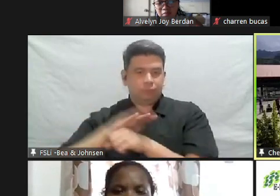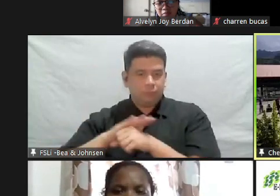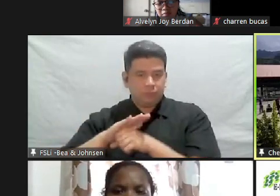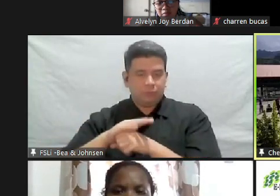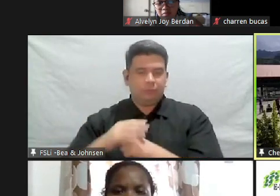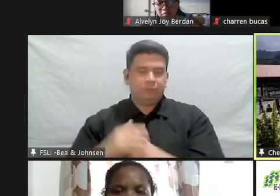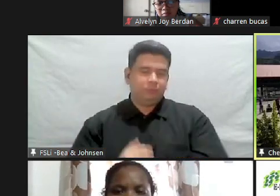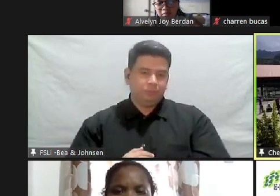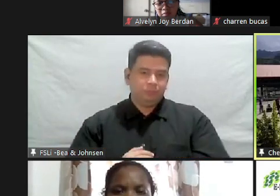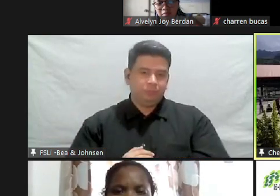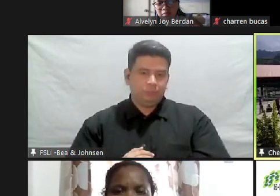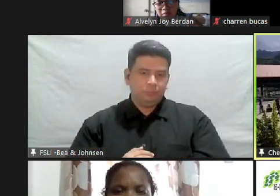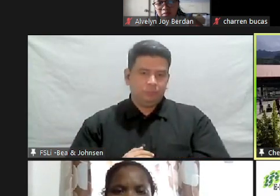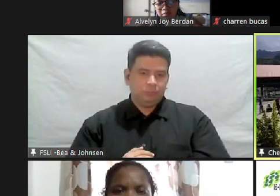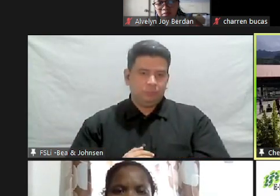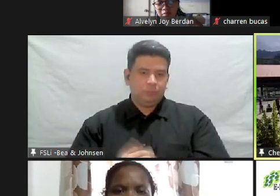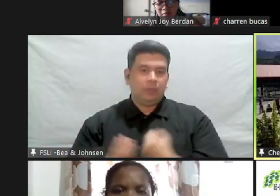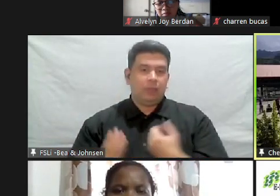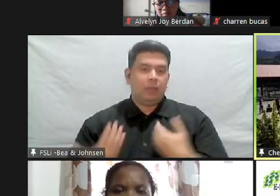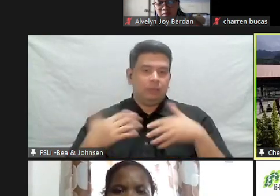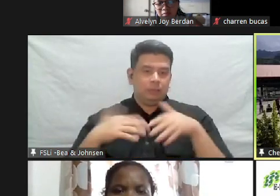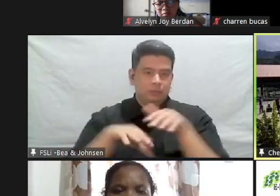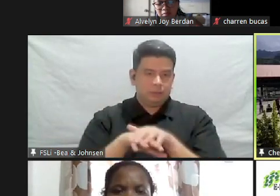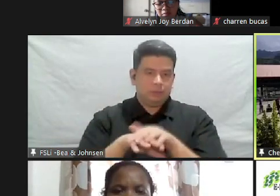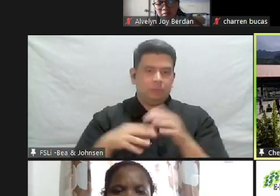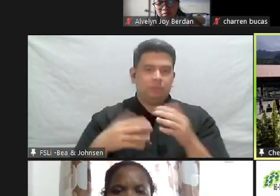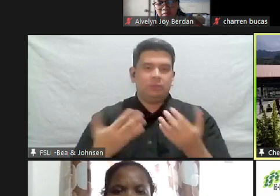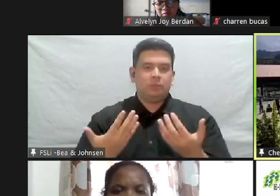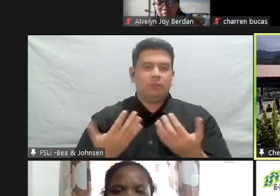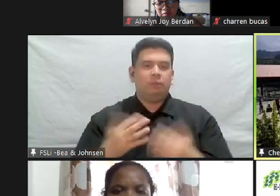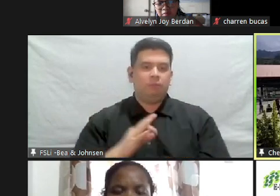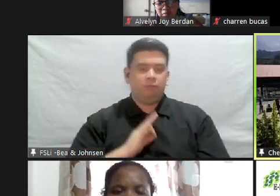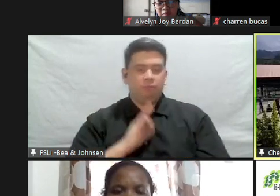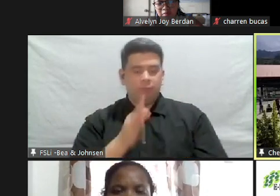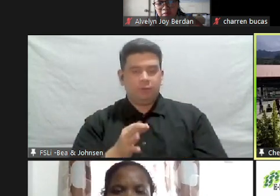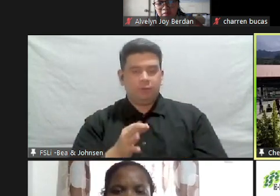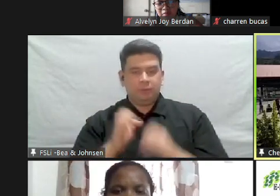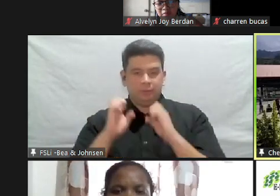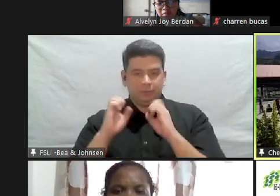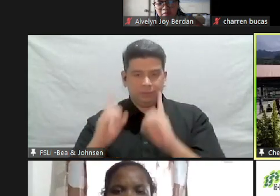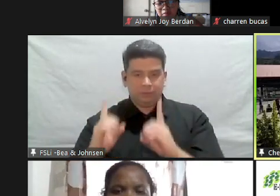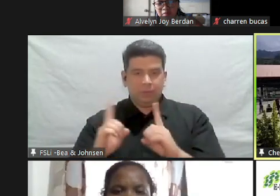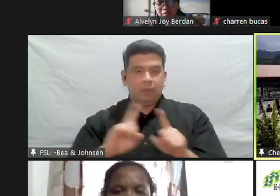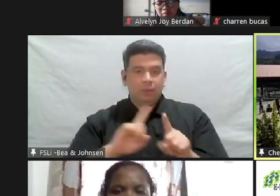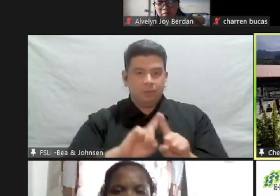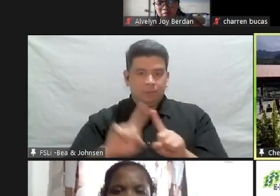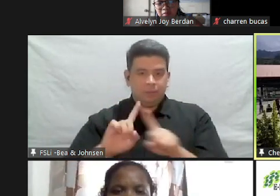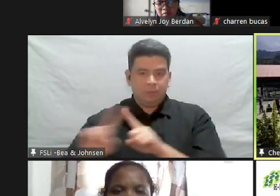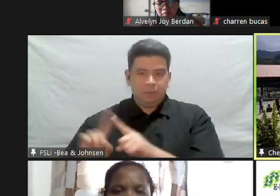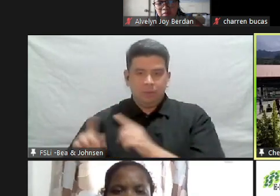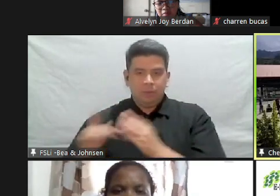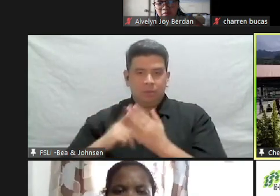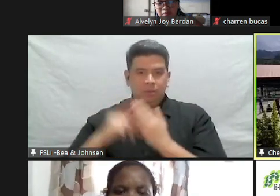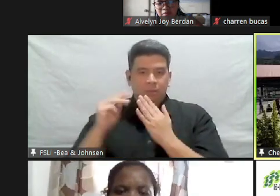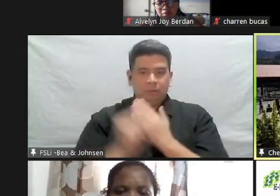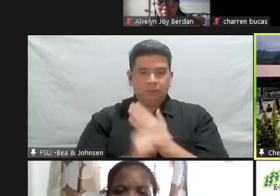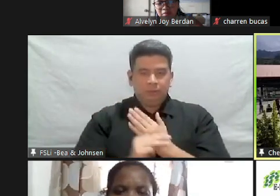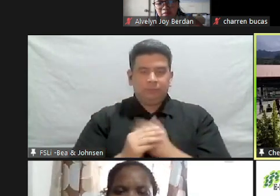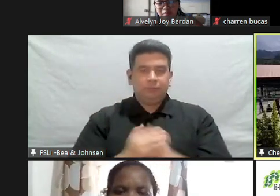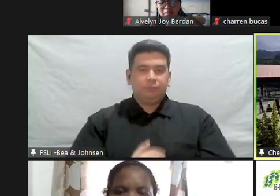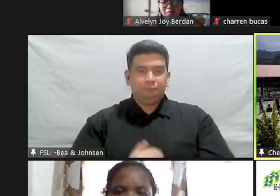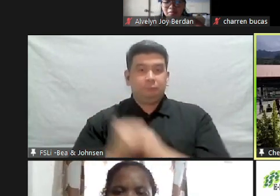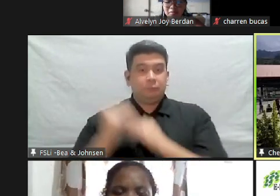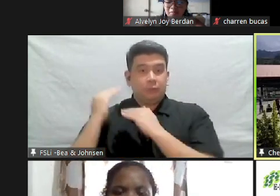sa formal education at may mabigyan ng mga iba't ibang programa, mabigyan ng suporta. So pinagpapatuloy